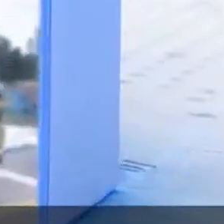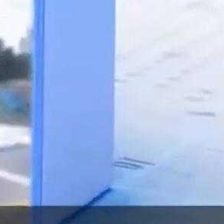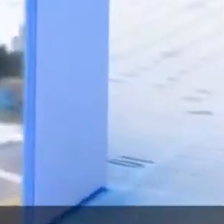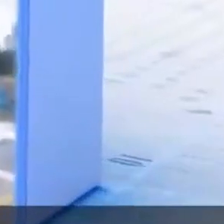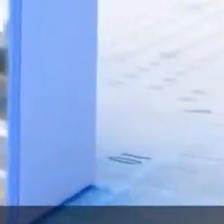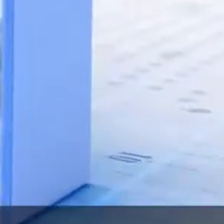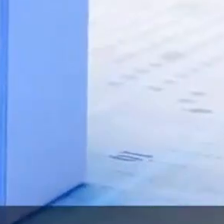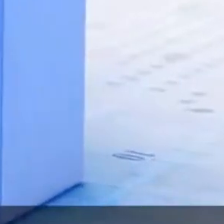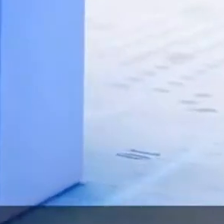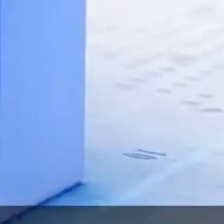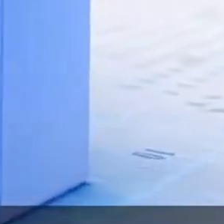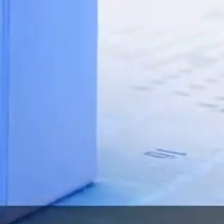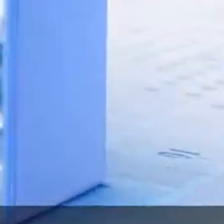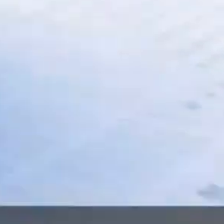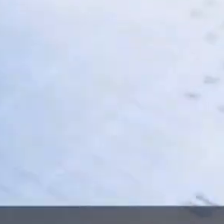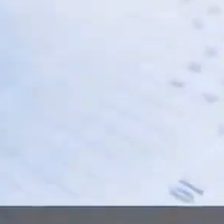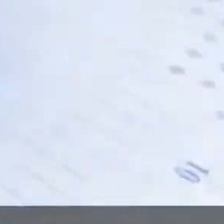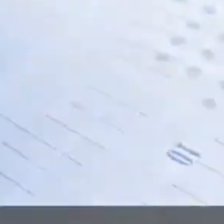2